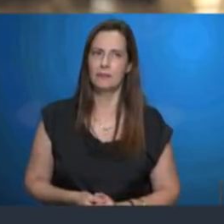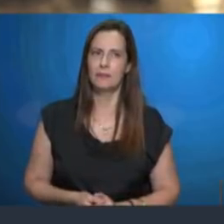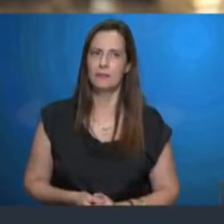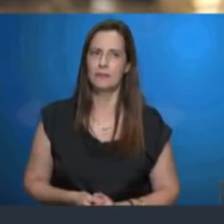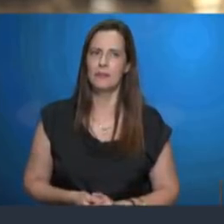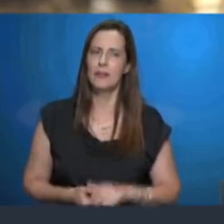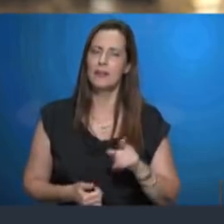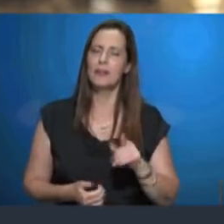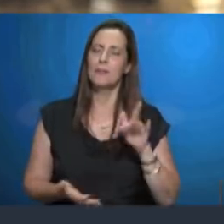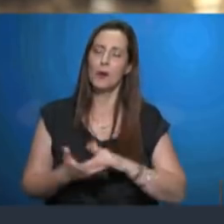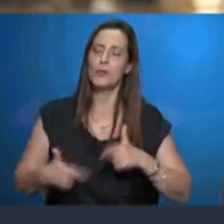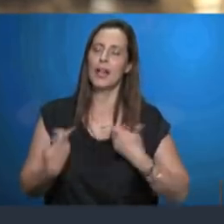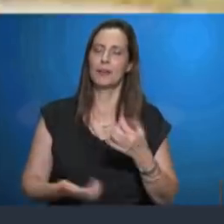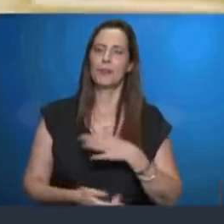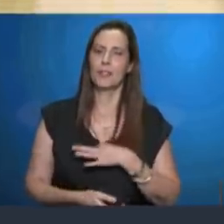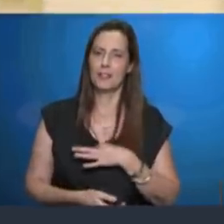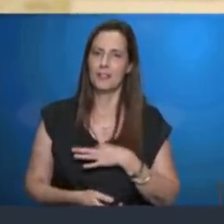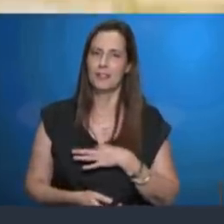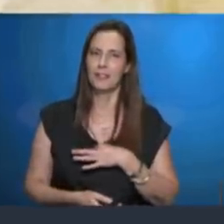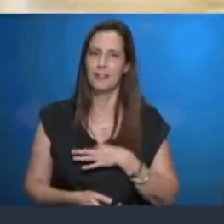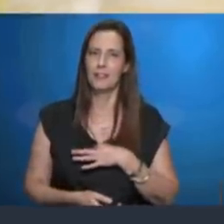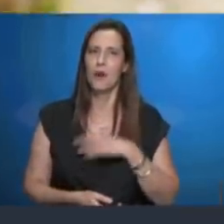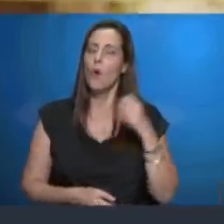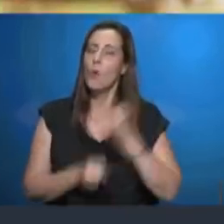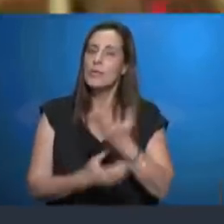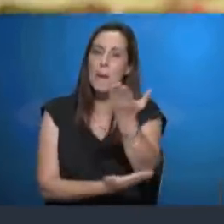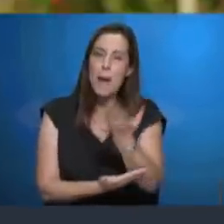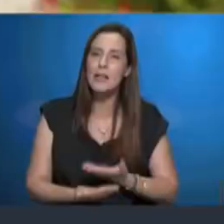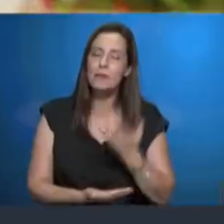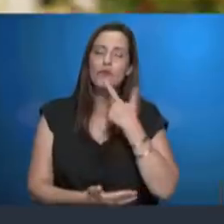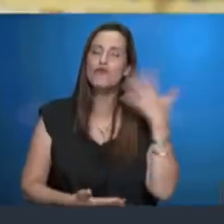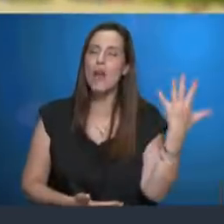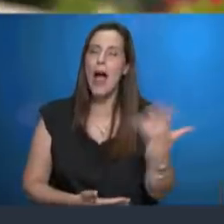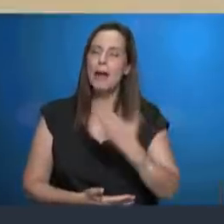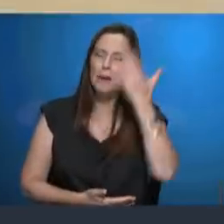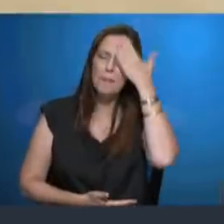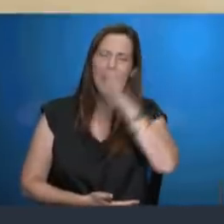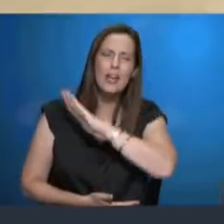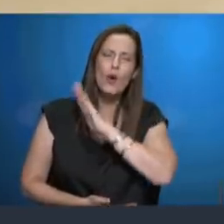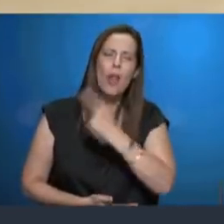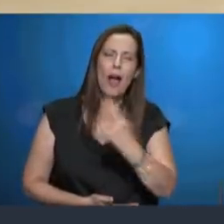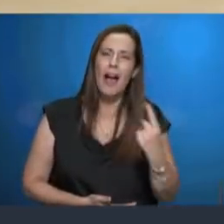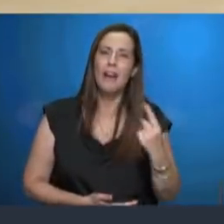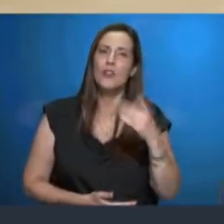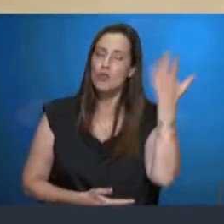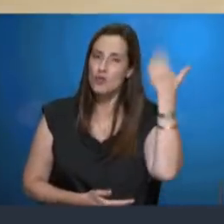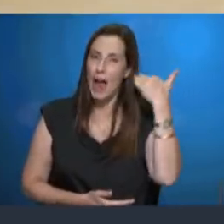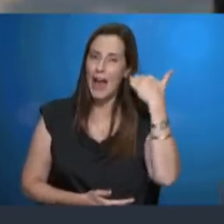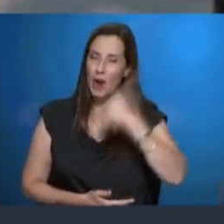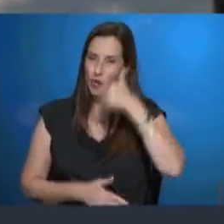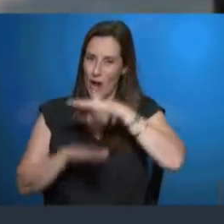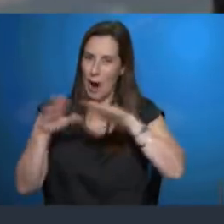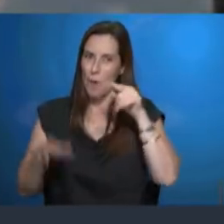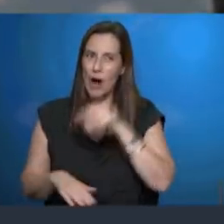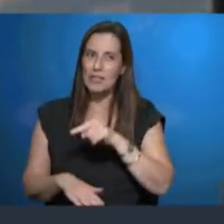זה המקום של החיים שלי. הוא בונה מצבות כבר שנים, מכיר כל אבן. בעת שכיהן אבוטבול כראש